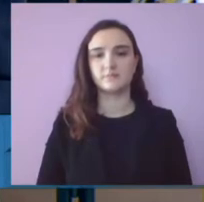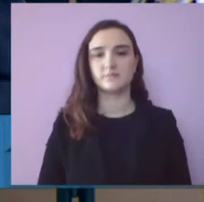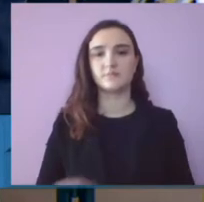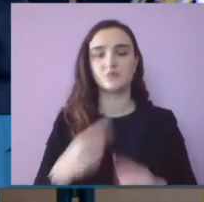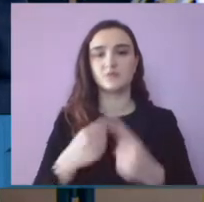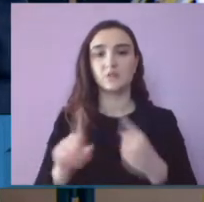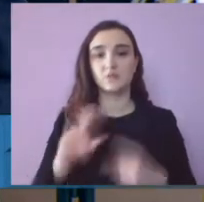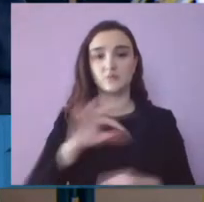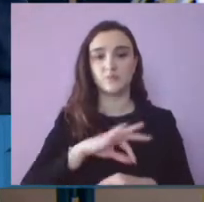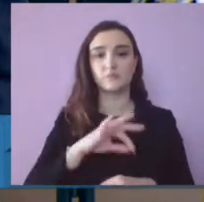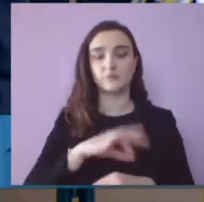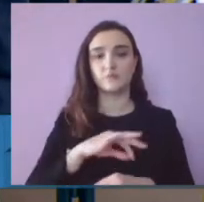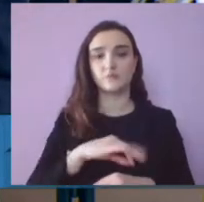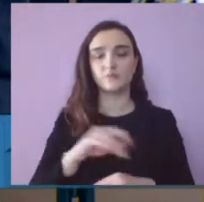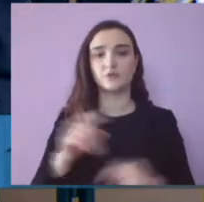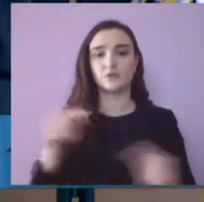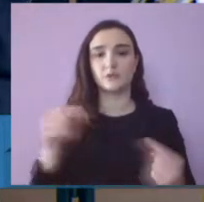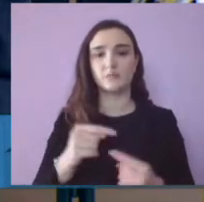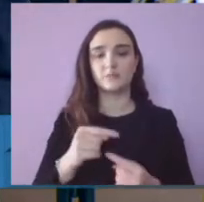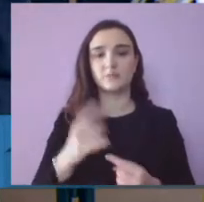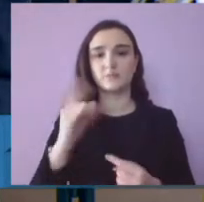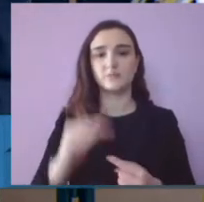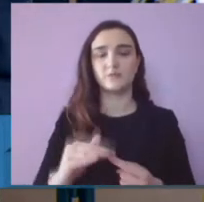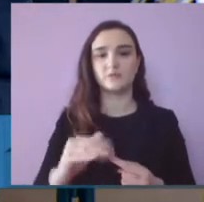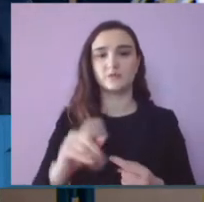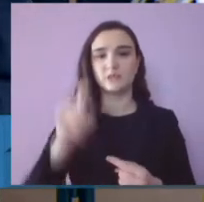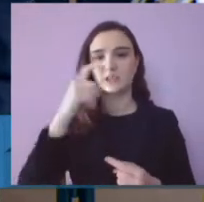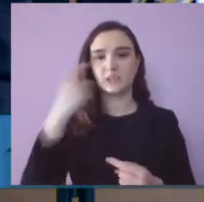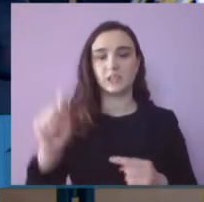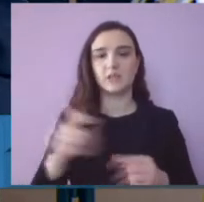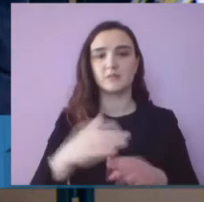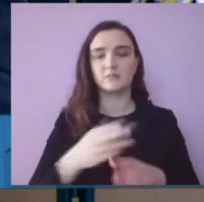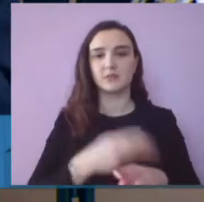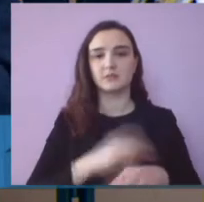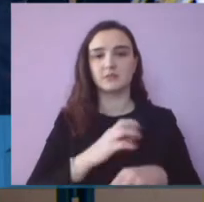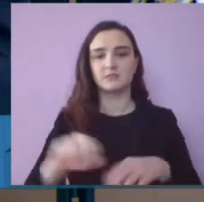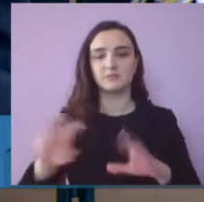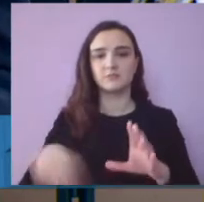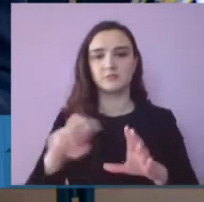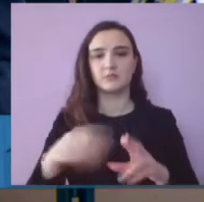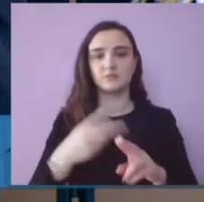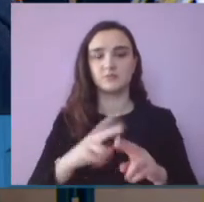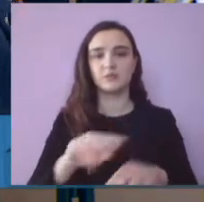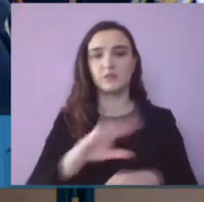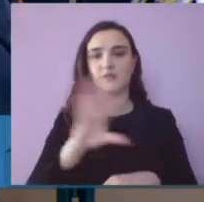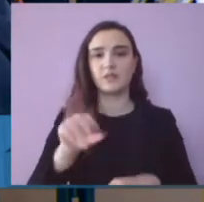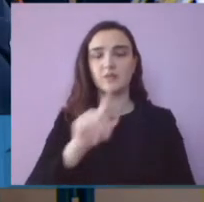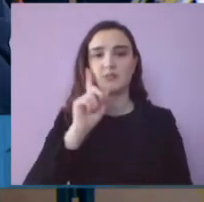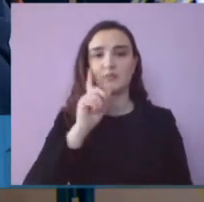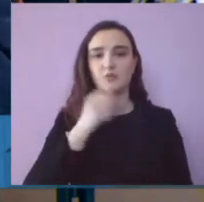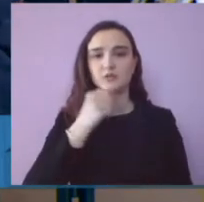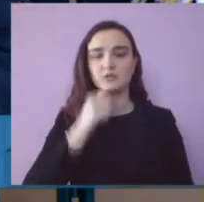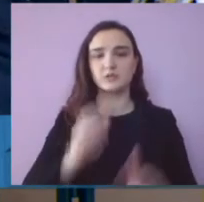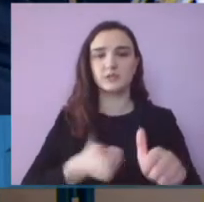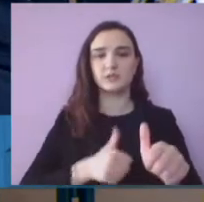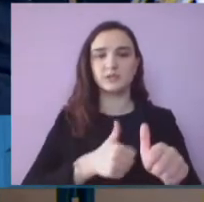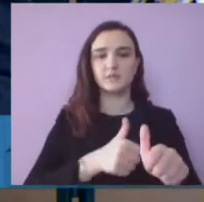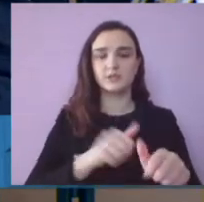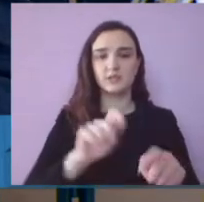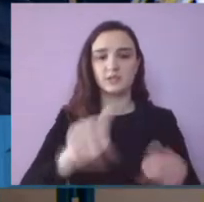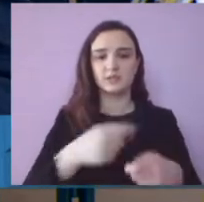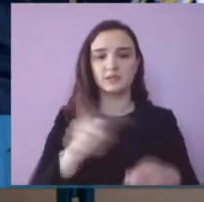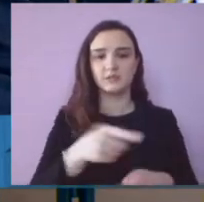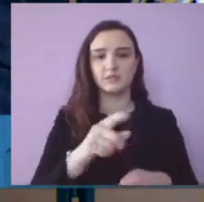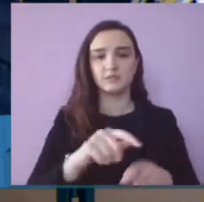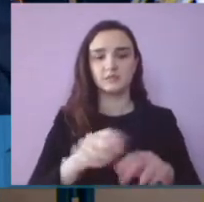ხო შესაბამისად ბავშვს ხელა და იხდის ფეხზე და დარბის ამიტომ ყველა მოზდილი დაძდევს და აძალებს ჩაცმას არ ვიცი